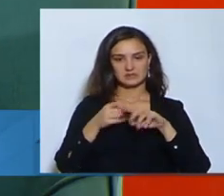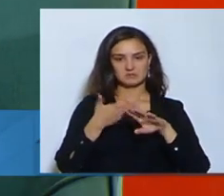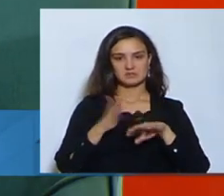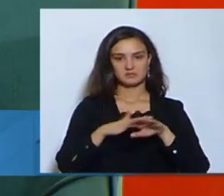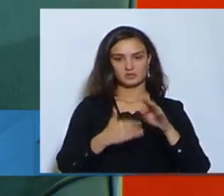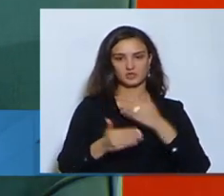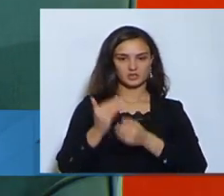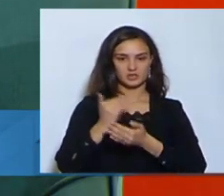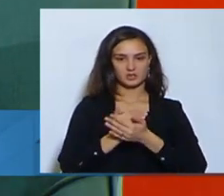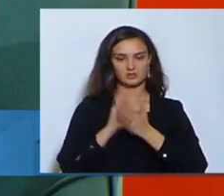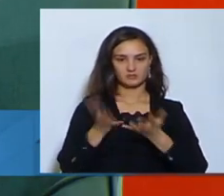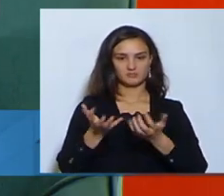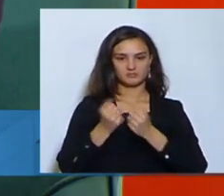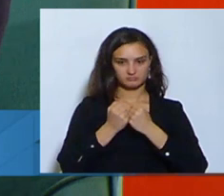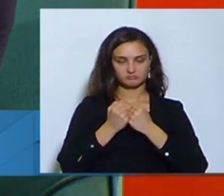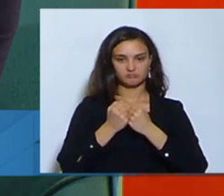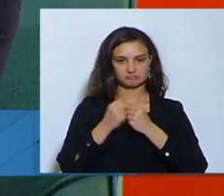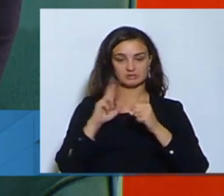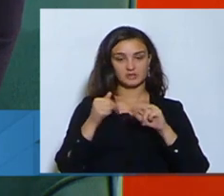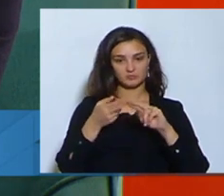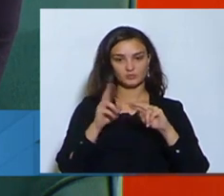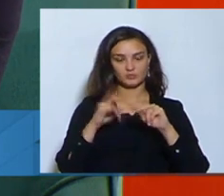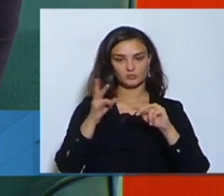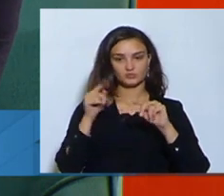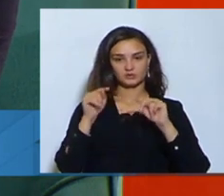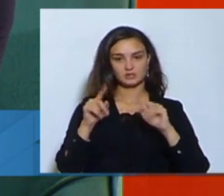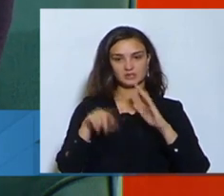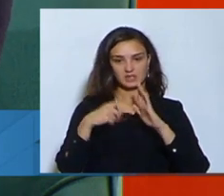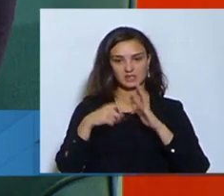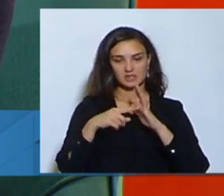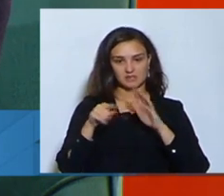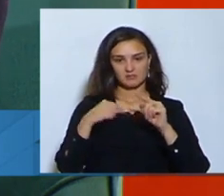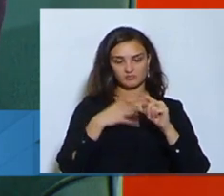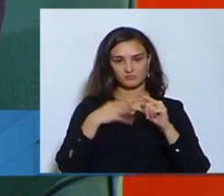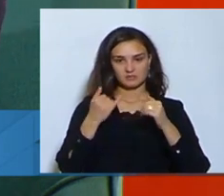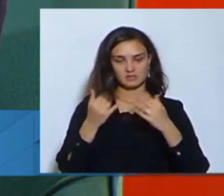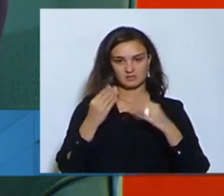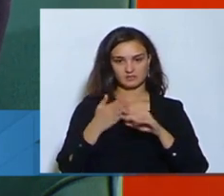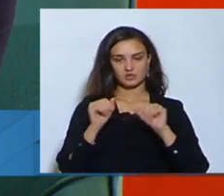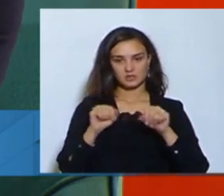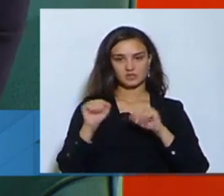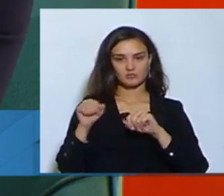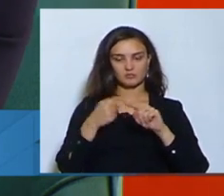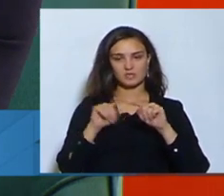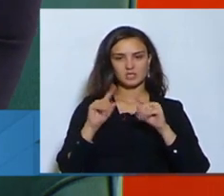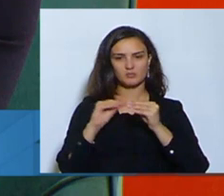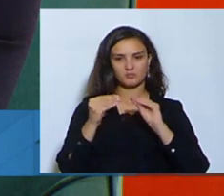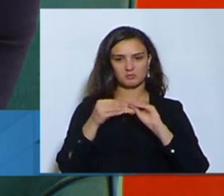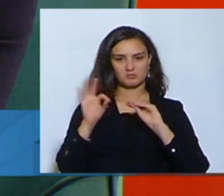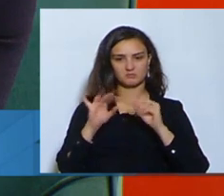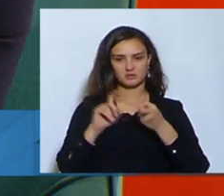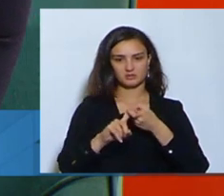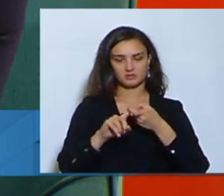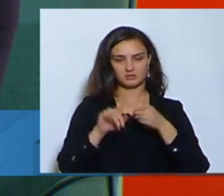ძიმე შედეგებამდე მივალთ, ხო? და ამიტომ უნდა დავაყენოთ ის საკითხები, აი ამ დღეს გვაქვს შესაძლებლობა, რა პრობლემებთან